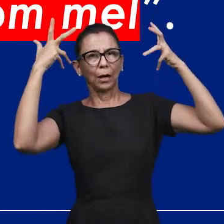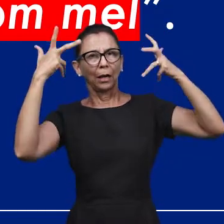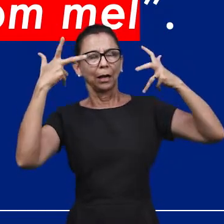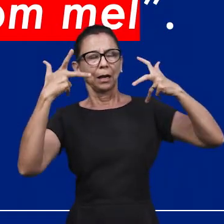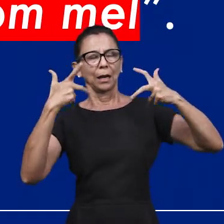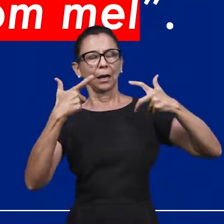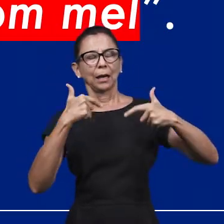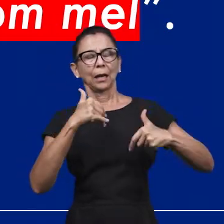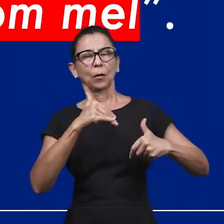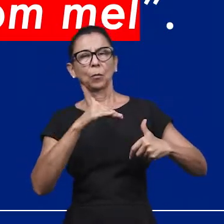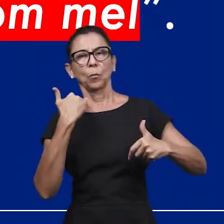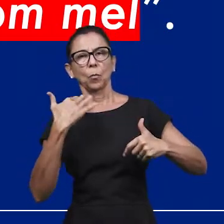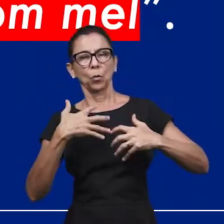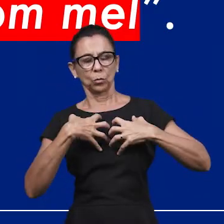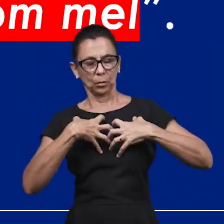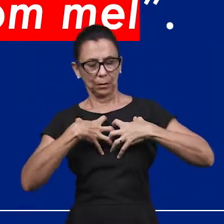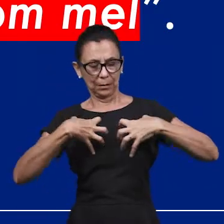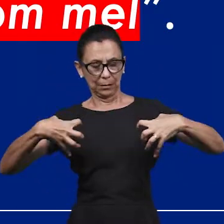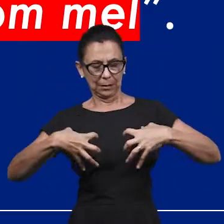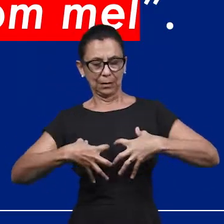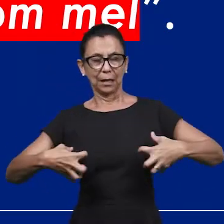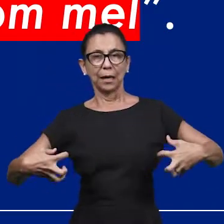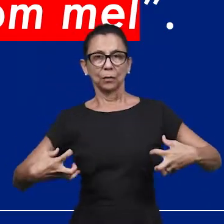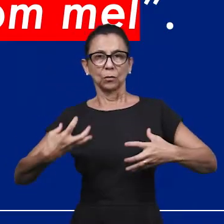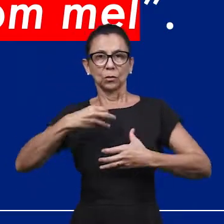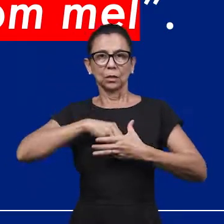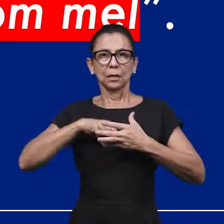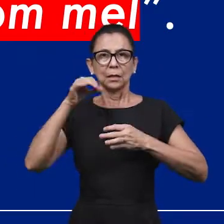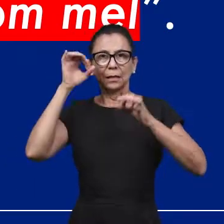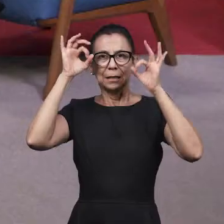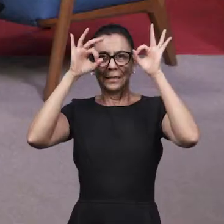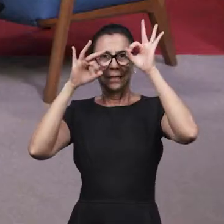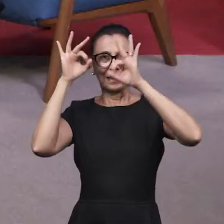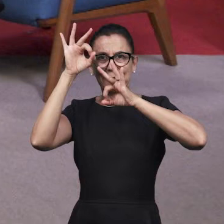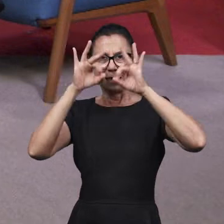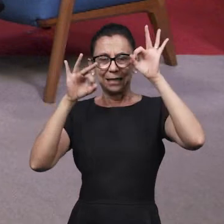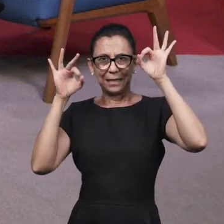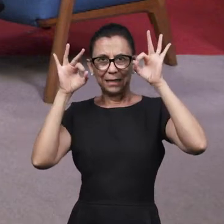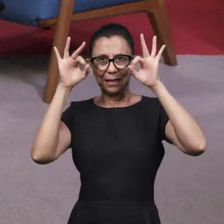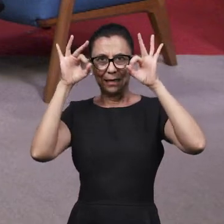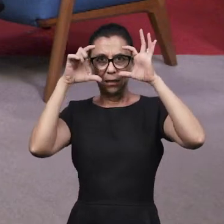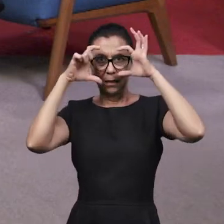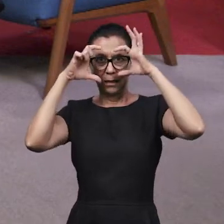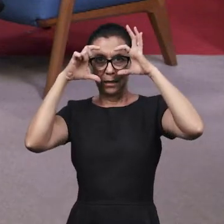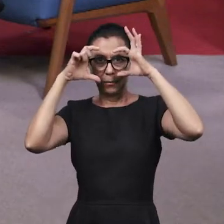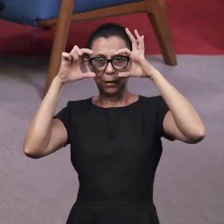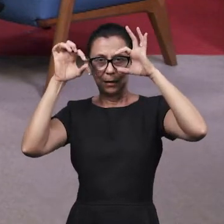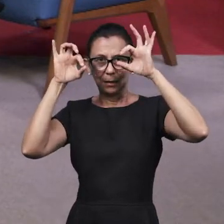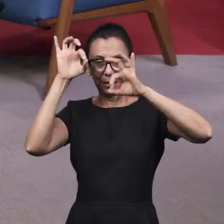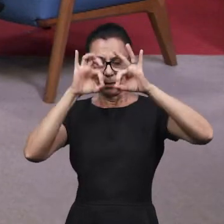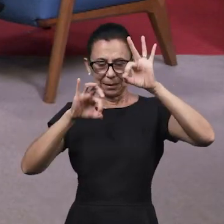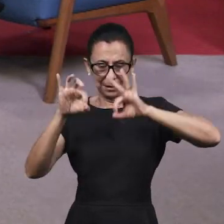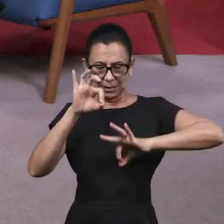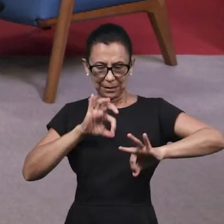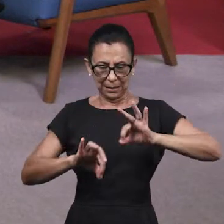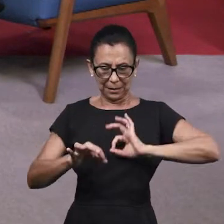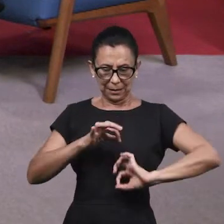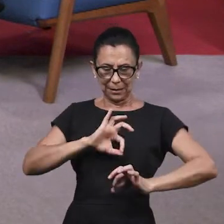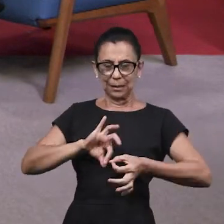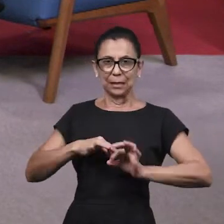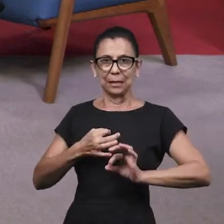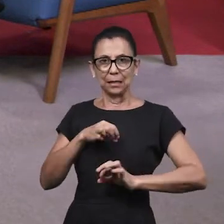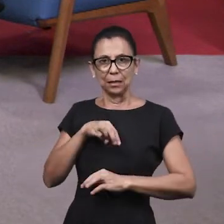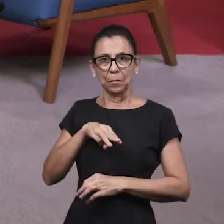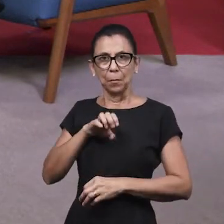avait une ruche d'abeilles avec le miel. Donc la parole dit qu'il ouvre le lion de haut en